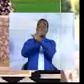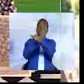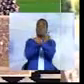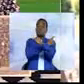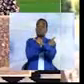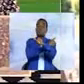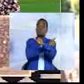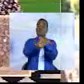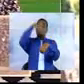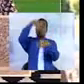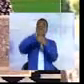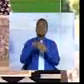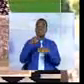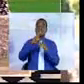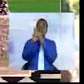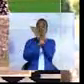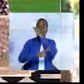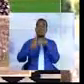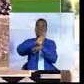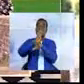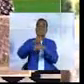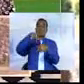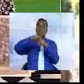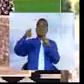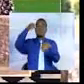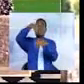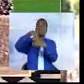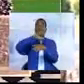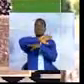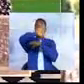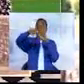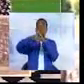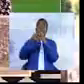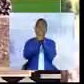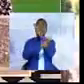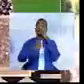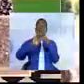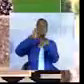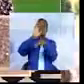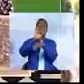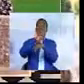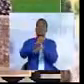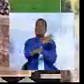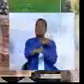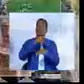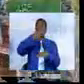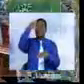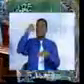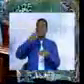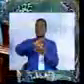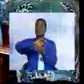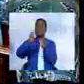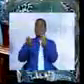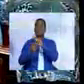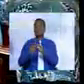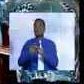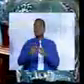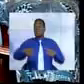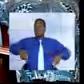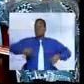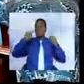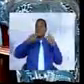développement dans le Gbeke, mais dans toutes les régions de Côte d'Ivoire. Et parce qu'améliorer le quotidien